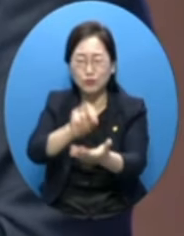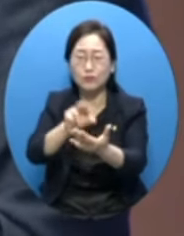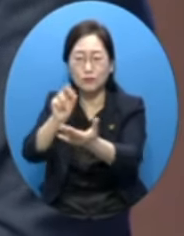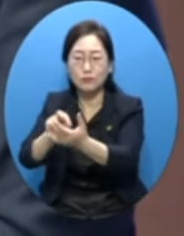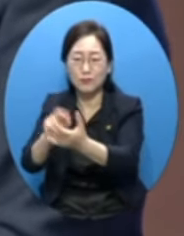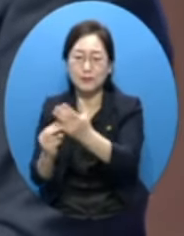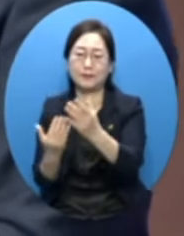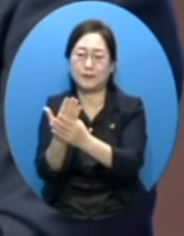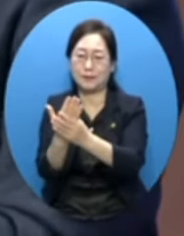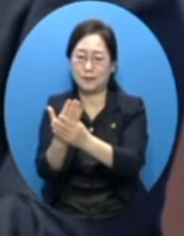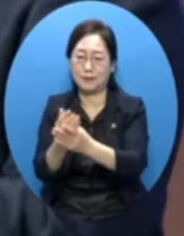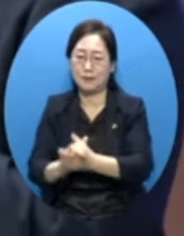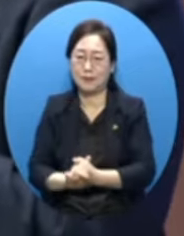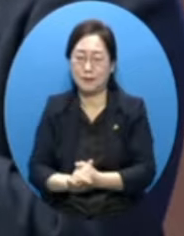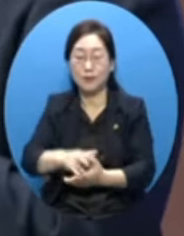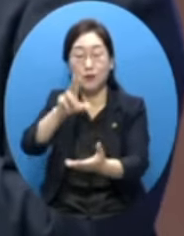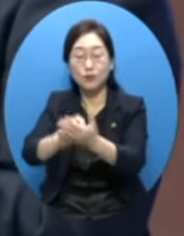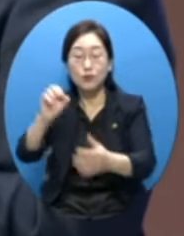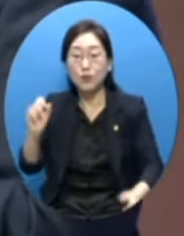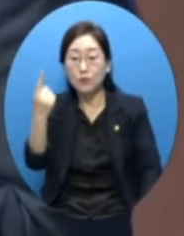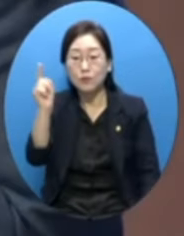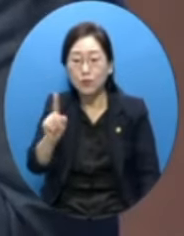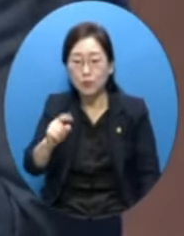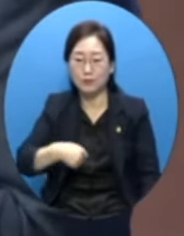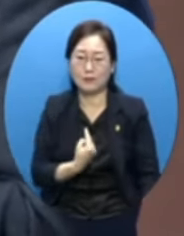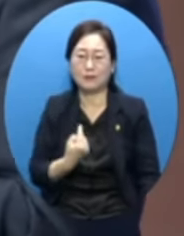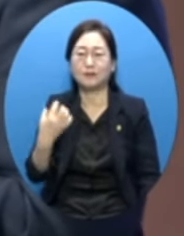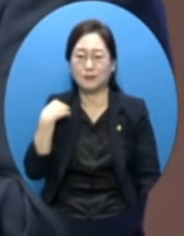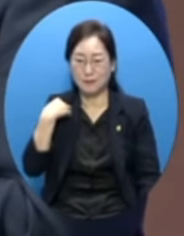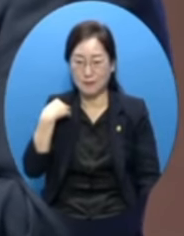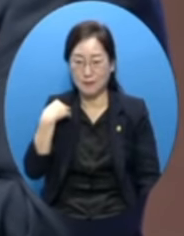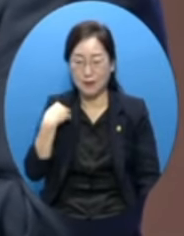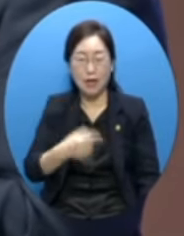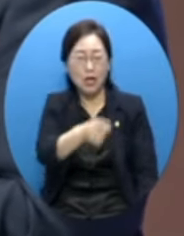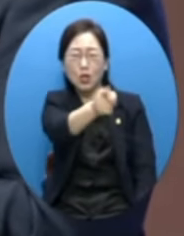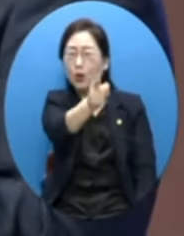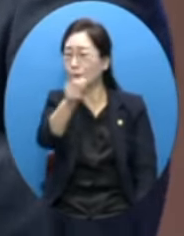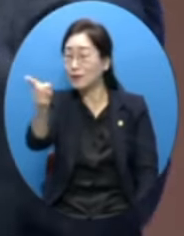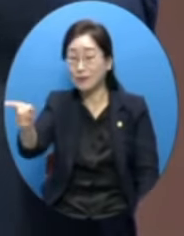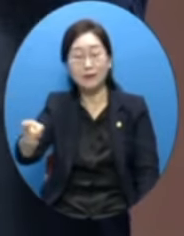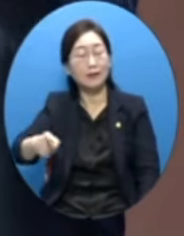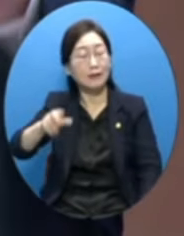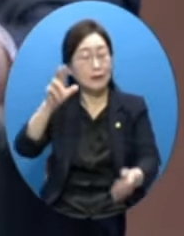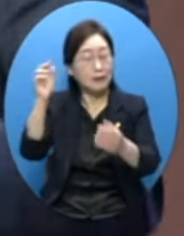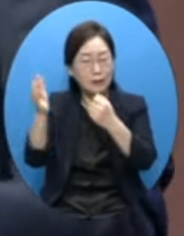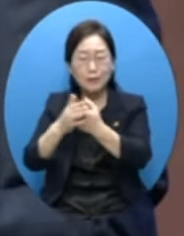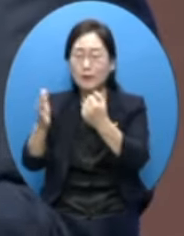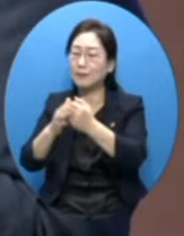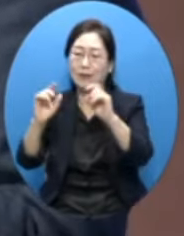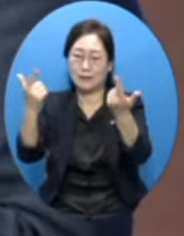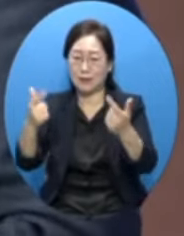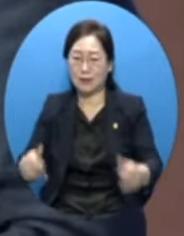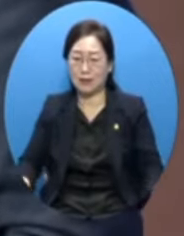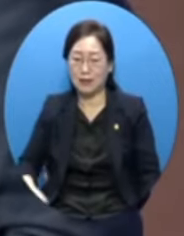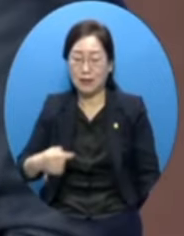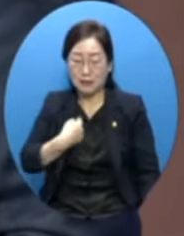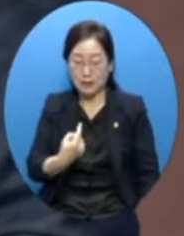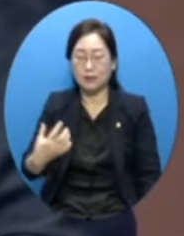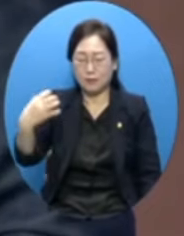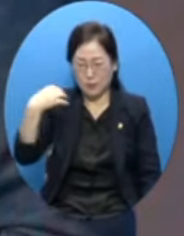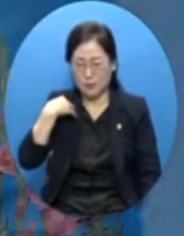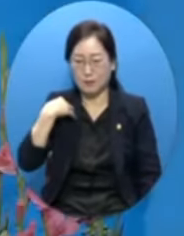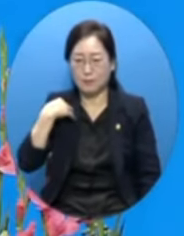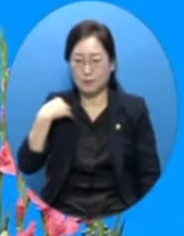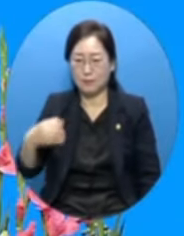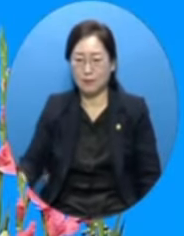빠져들게 되는 것입니다. 문제 원인이 내 자신에게 있습니다. 저 사람 때문에 그런 것이 아니라 누구 때문에 그런 것이 아니라 내 자신의 문제가 있는